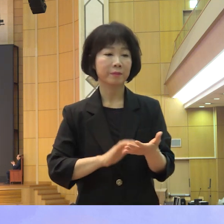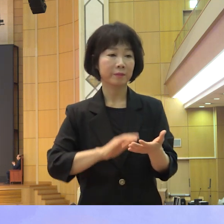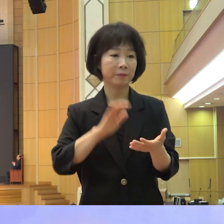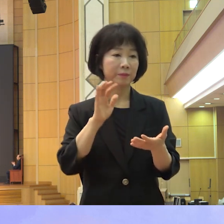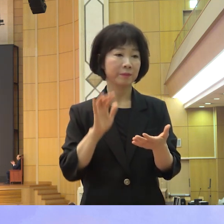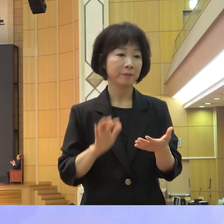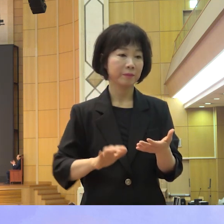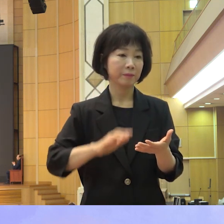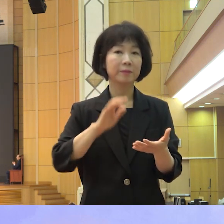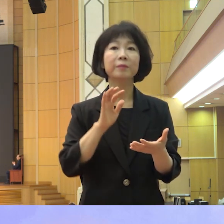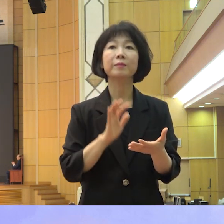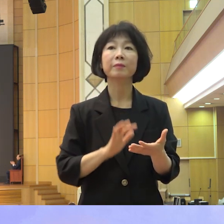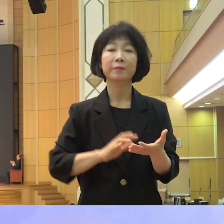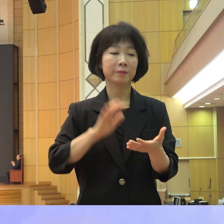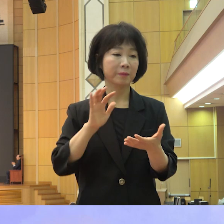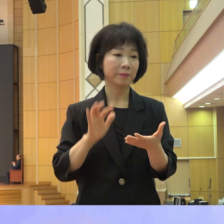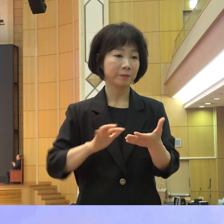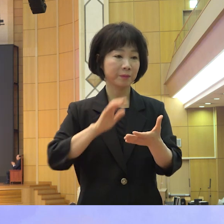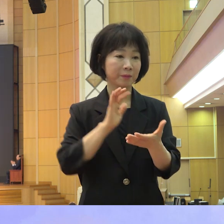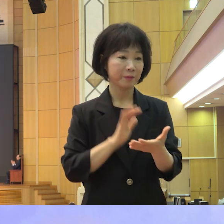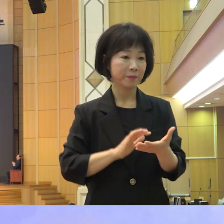겁니다. 쑥쑥